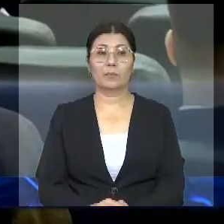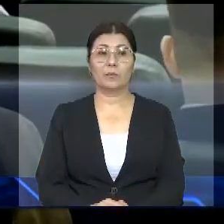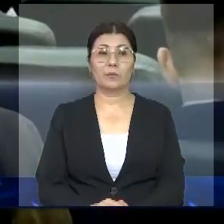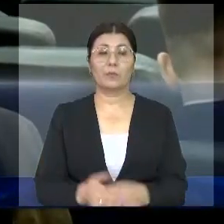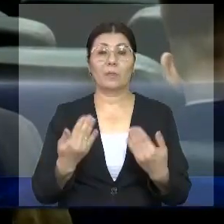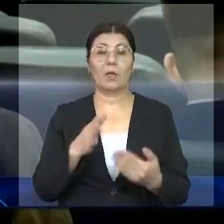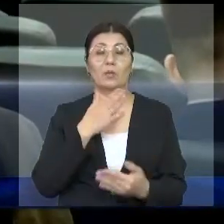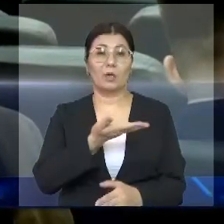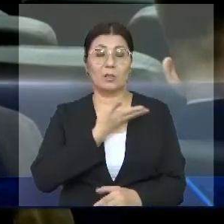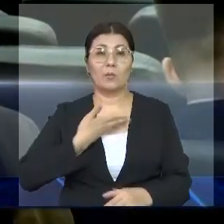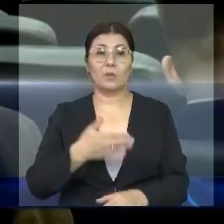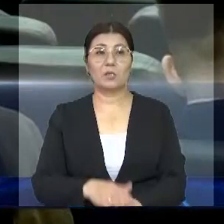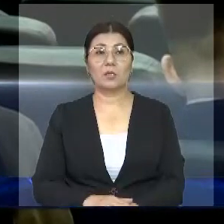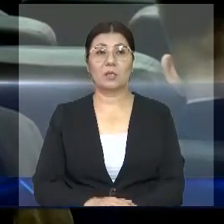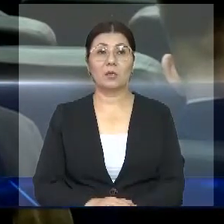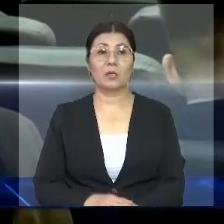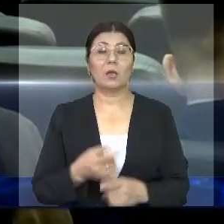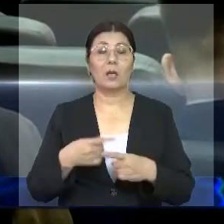Қазіргі заманда бізде әртүрлі